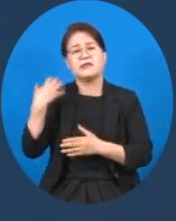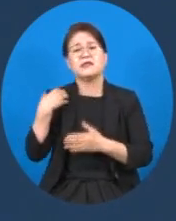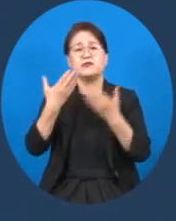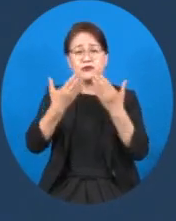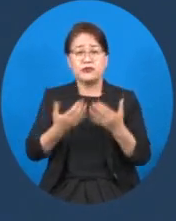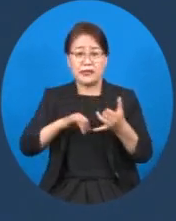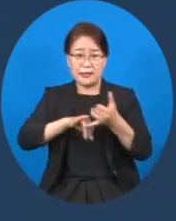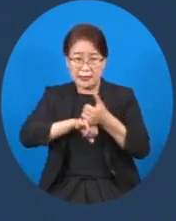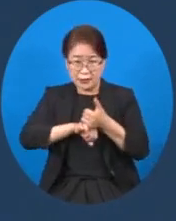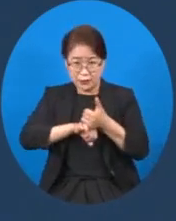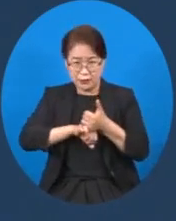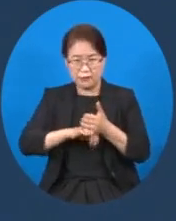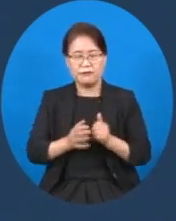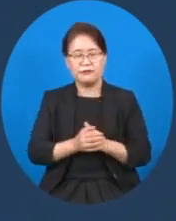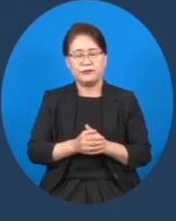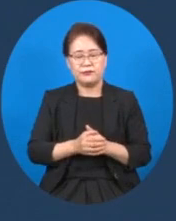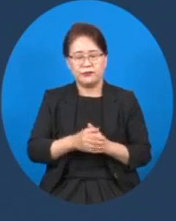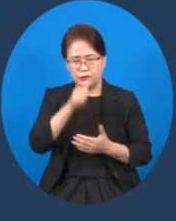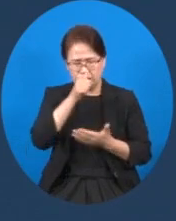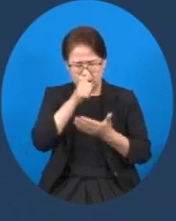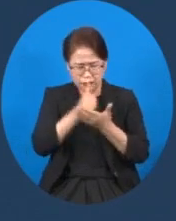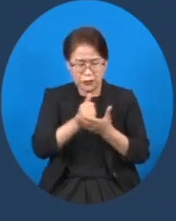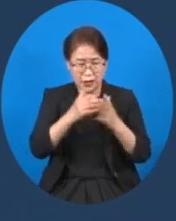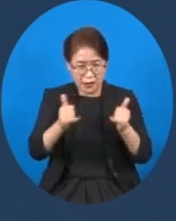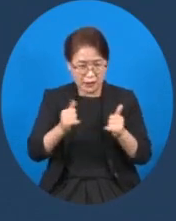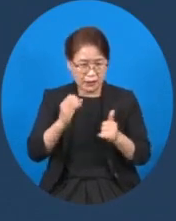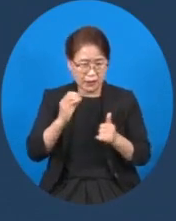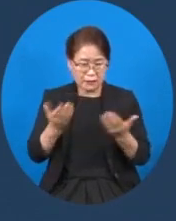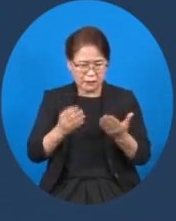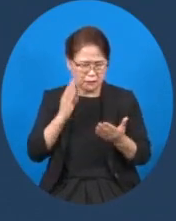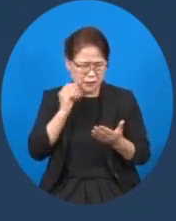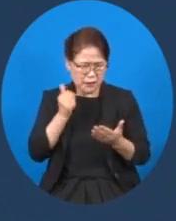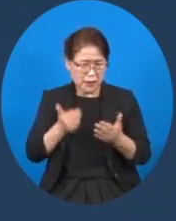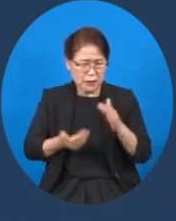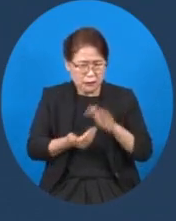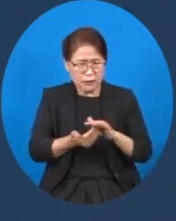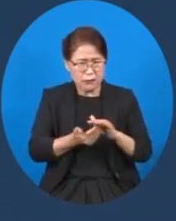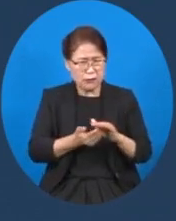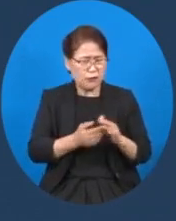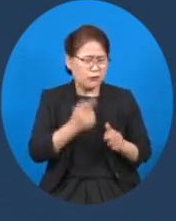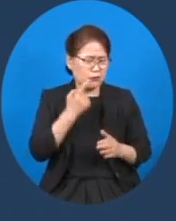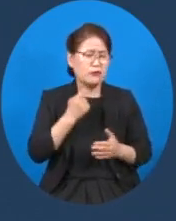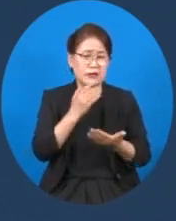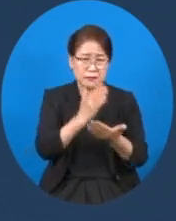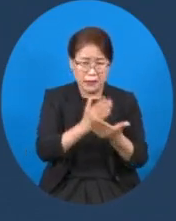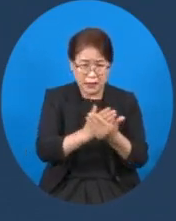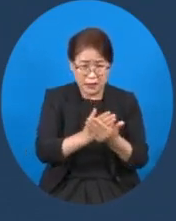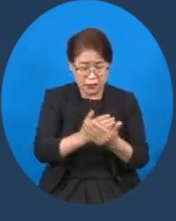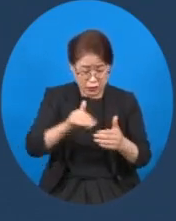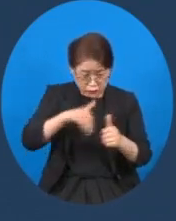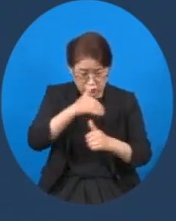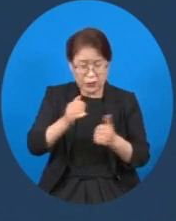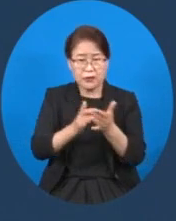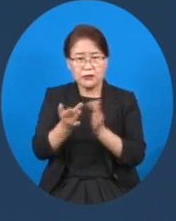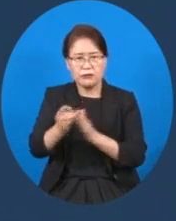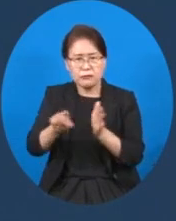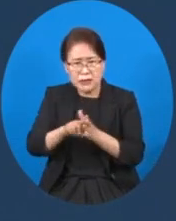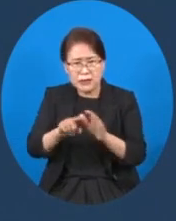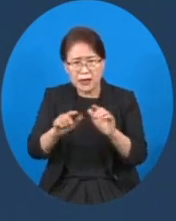그러므로 죄인의 형통을 부러워하지 말라는 거예요. 내 주변에 예수 안 믿고 예?